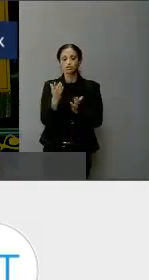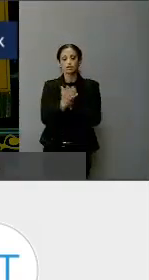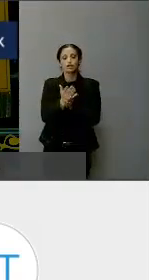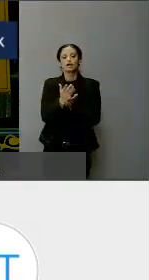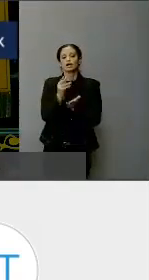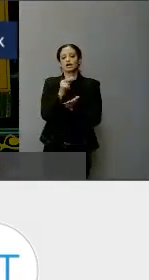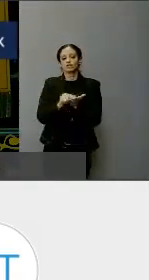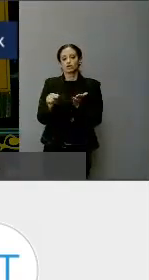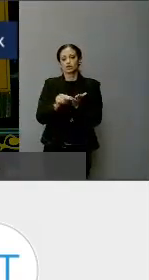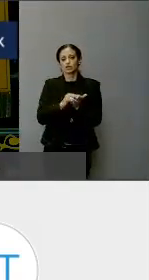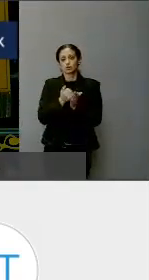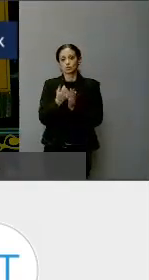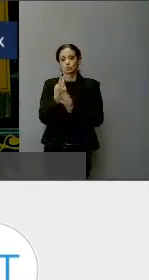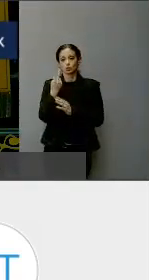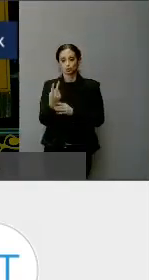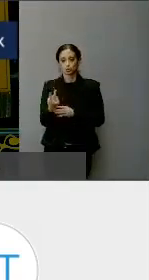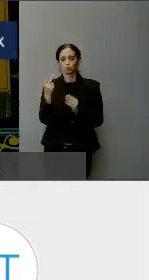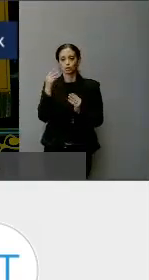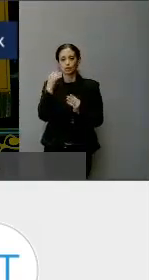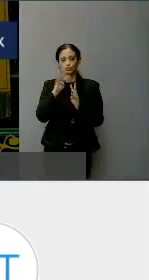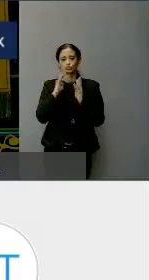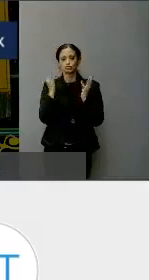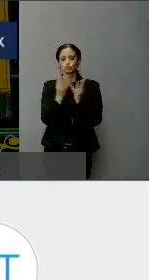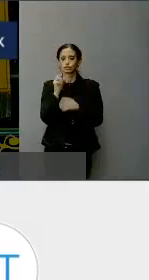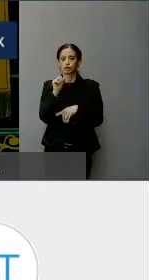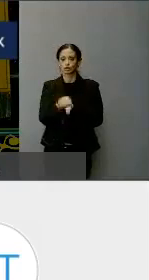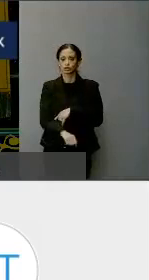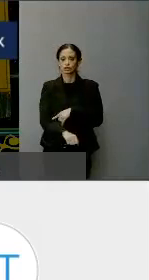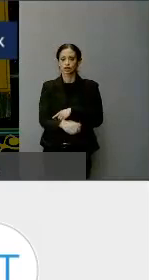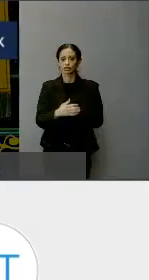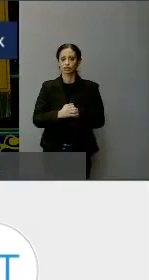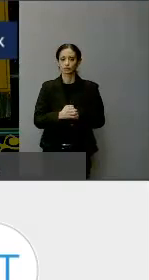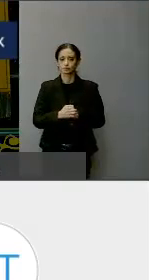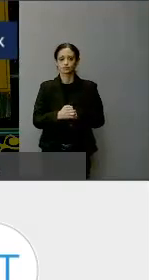votazione il numero 2 parere della giunta è contrario